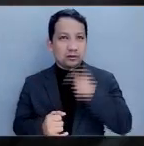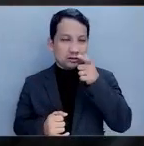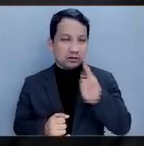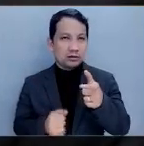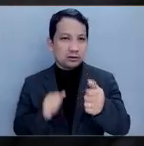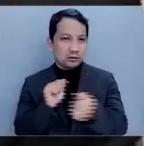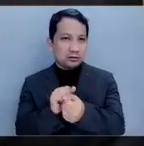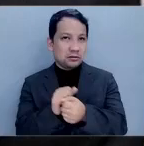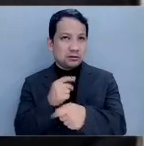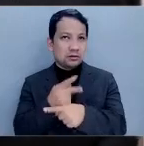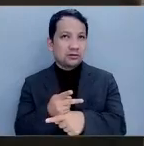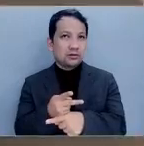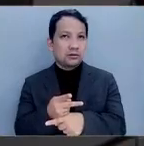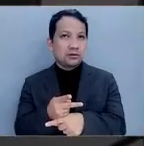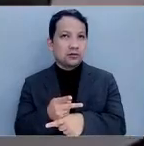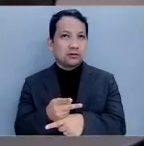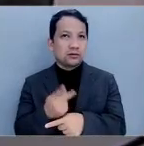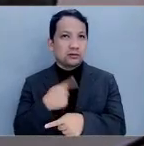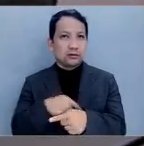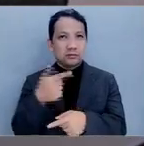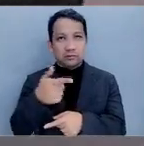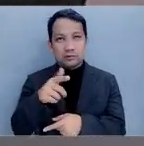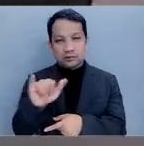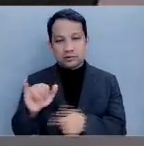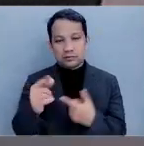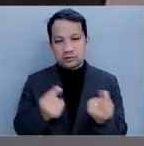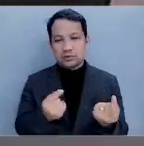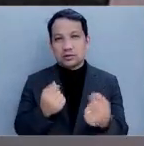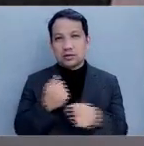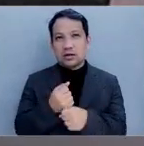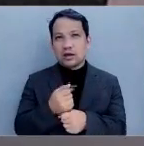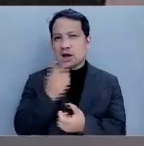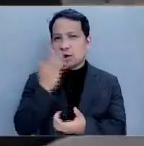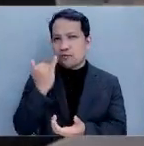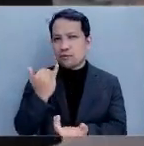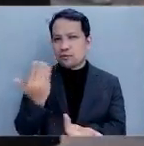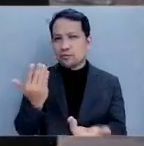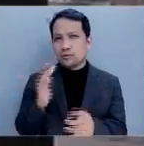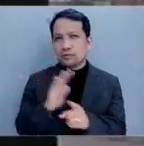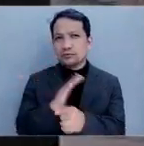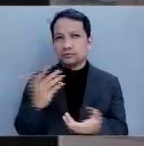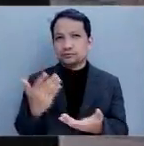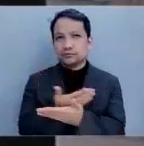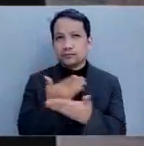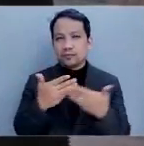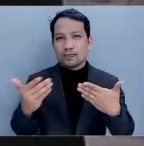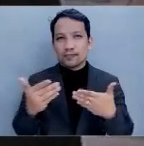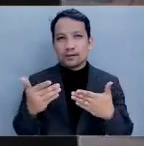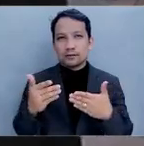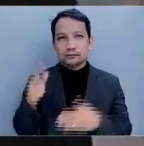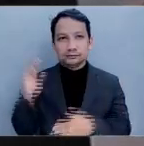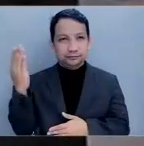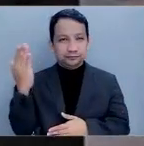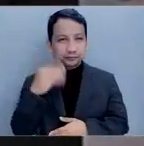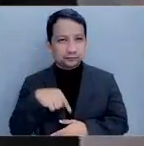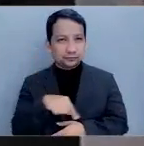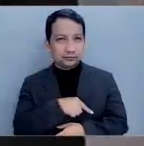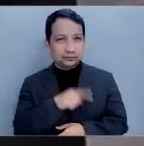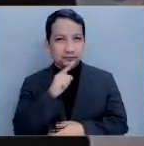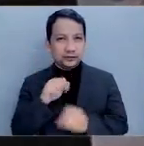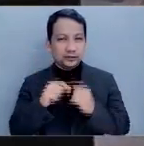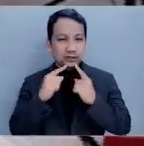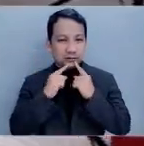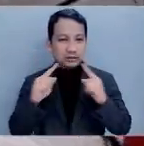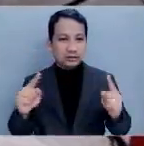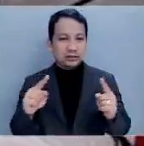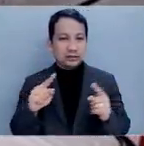use yung mga pinaggagawa ko sa gym. Natanong din natin si Kylie sa nagbabagong landscape ng pageant world. Kasunod ng recent announcement